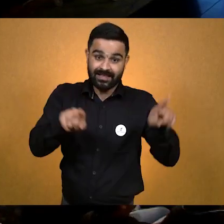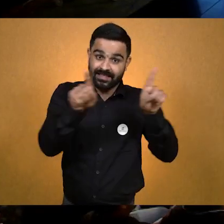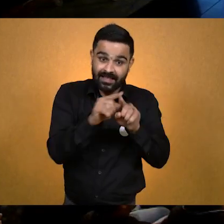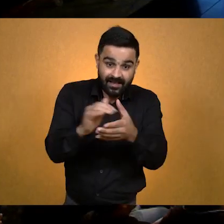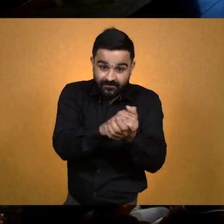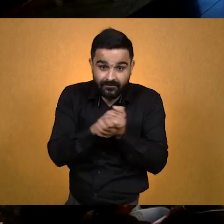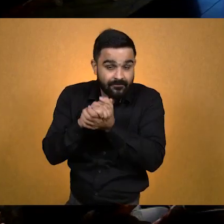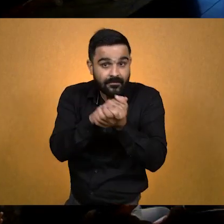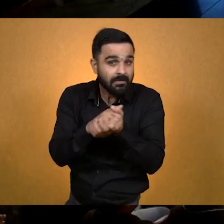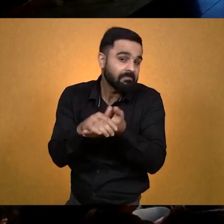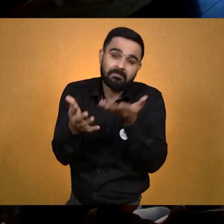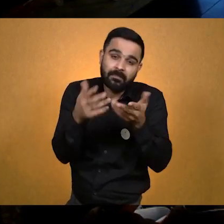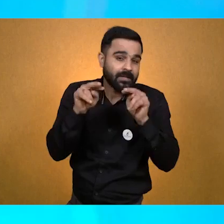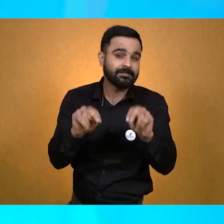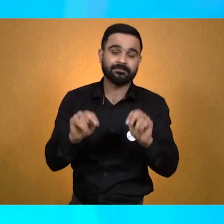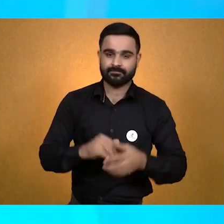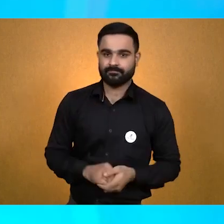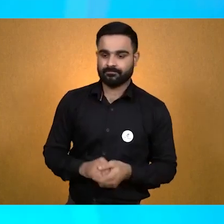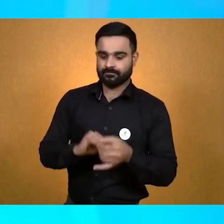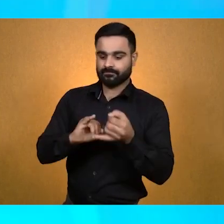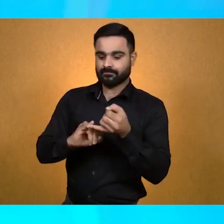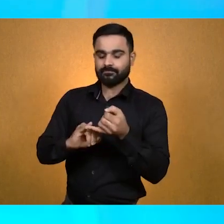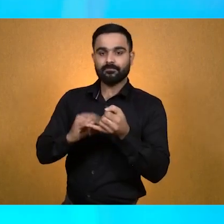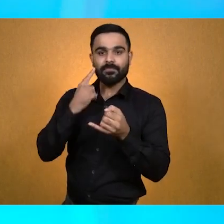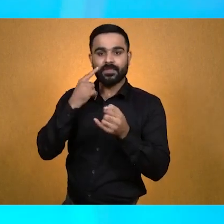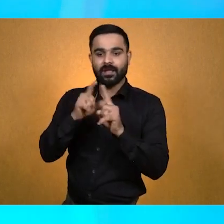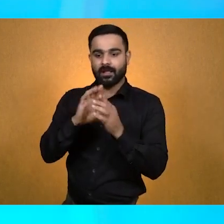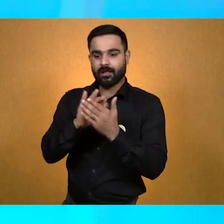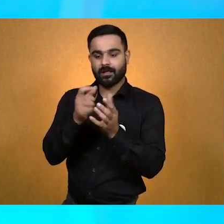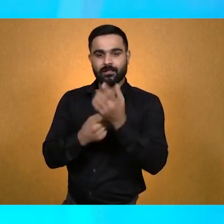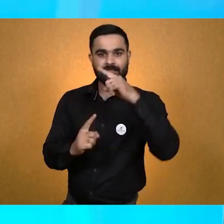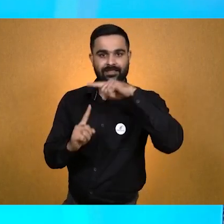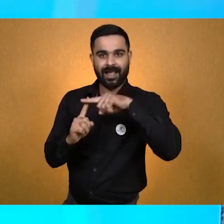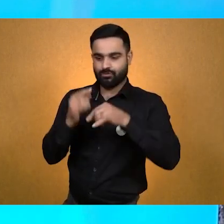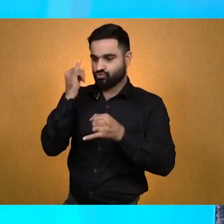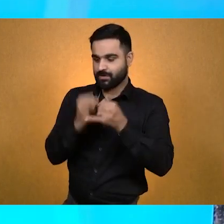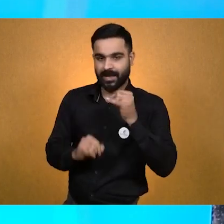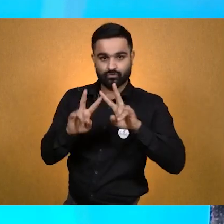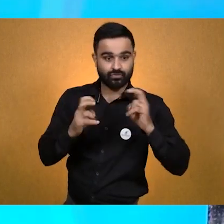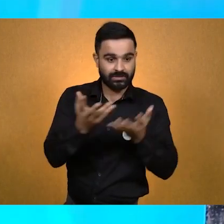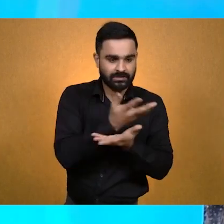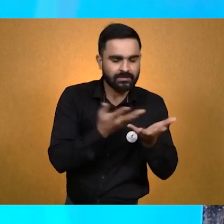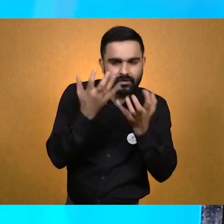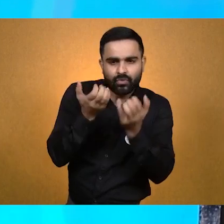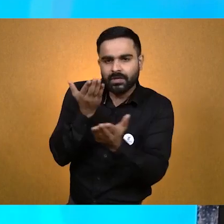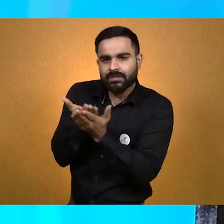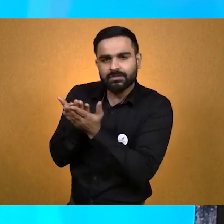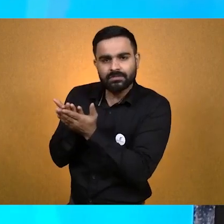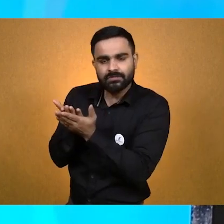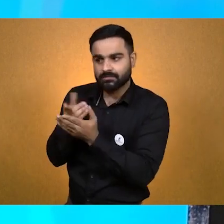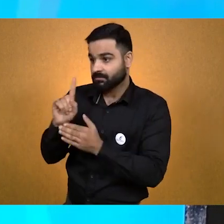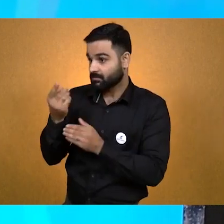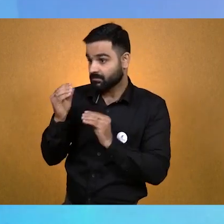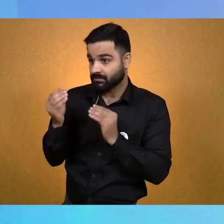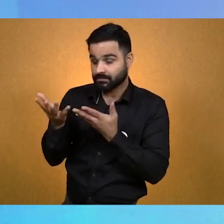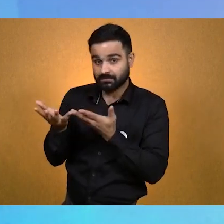की दोस्ती की ज़रूरत है शायद। सिद्धार्थ, तो अब हम अंत में आ रहे हैं और आप सब पैनलिस्ट से जानना चाहेंगे। पहले